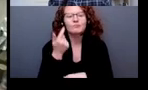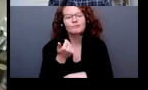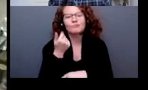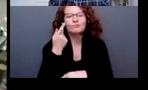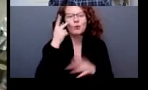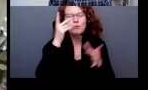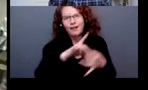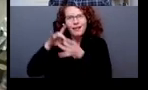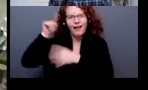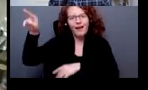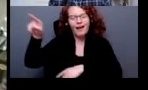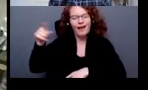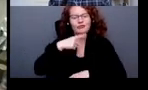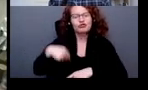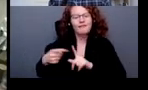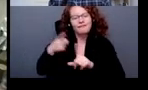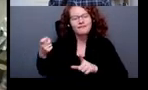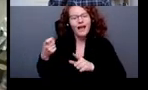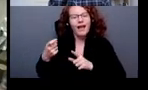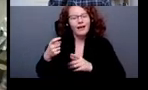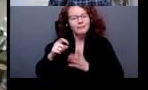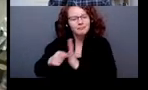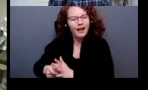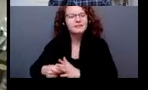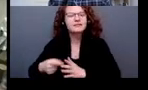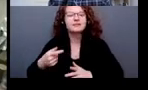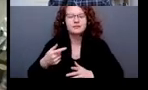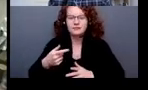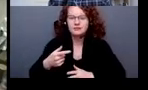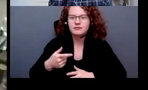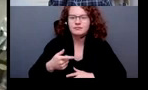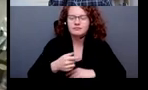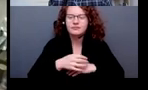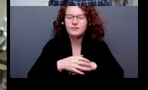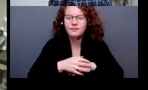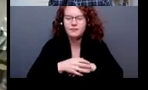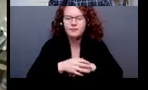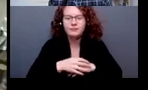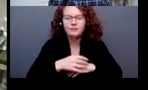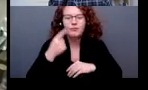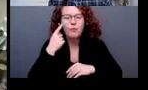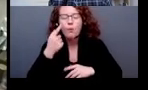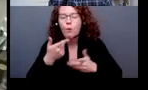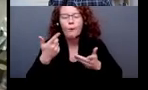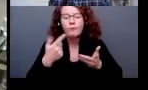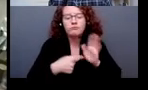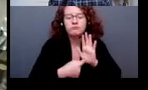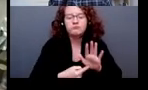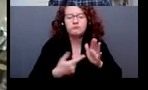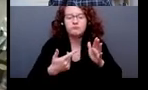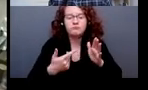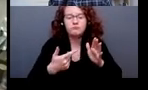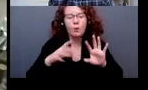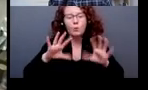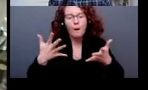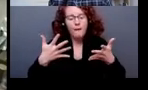On n'a pas marqué des visages, on a juste montré des silhouettes qui étaient là pour montrer en fait la façon dont... ces boutiques